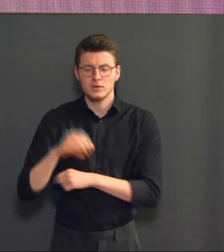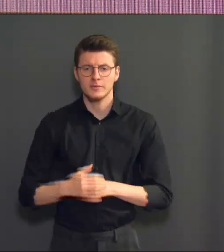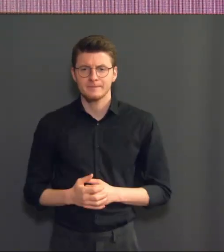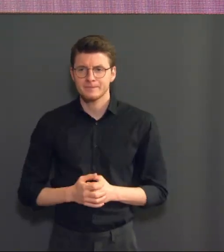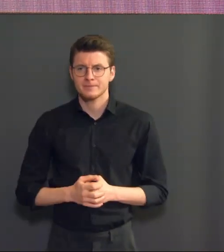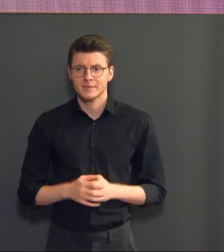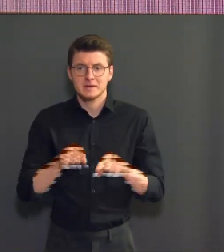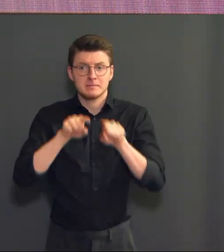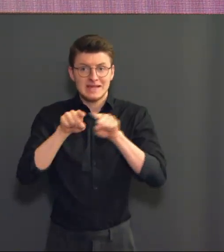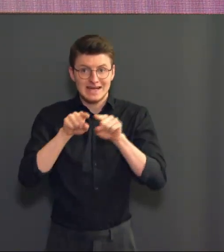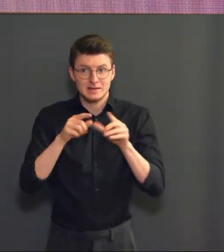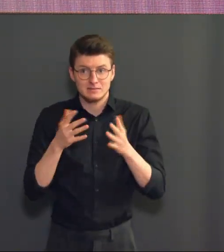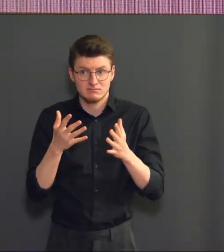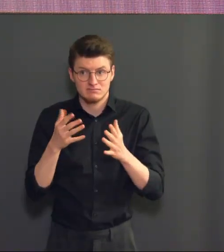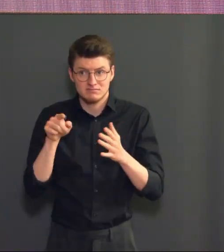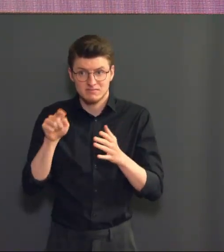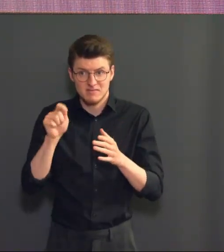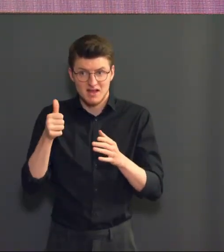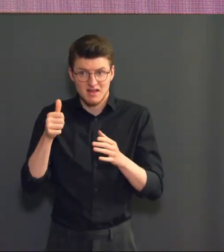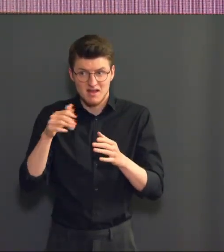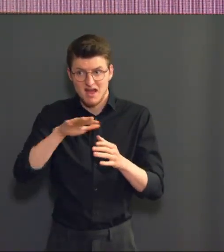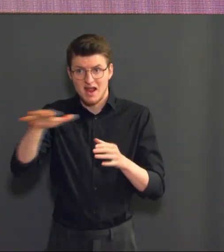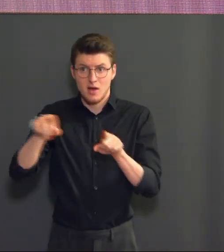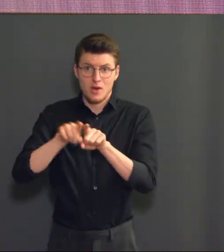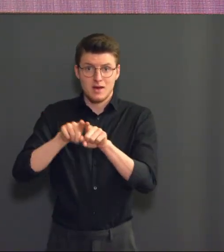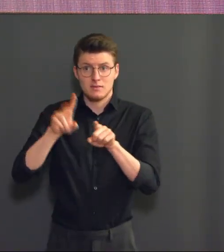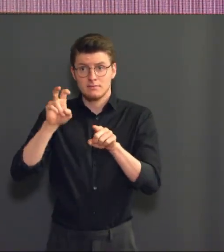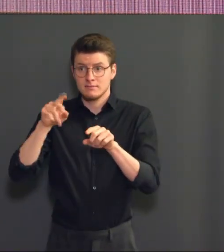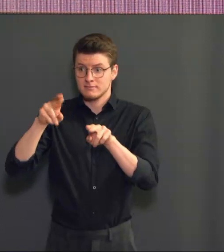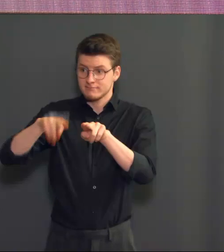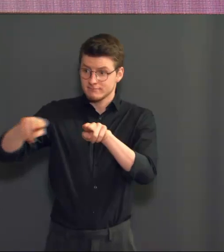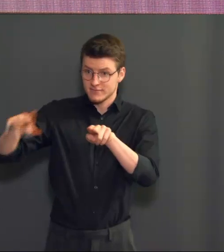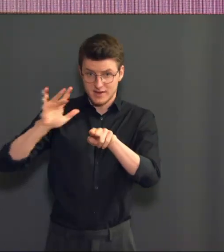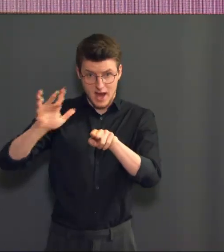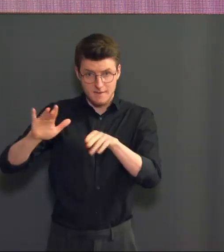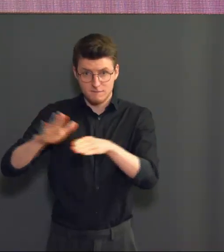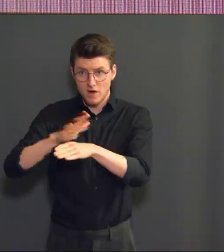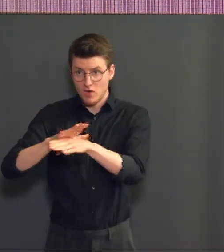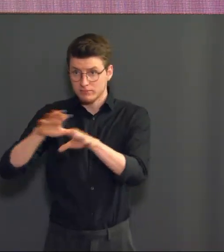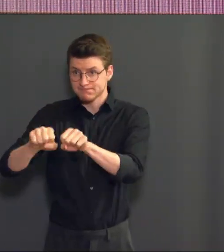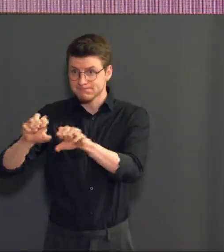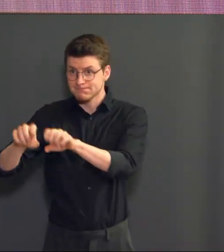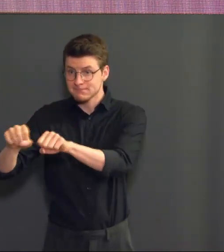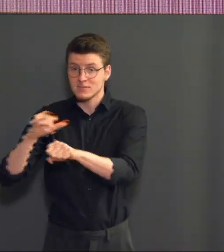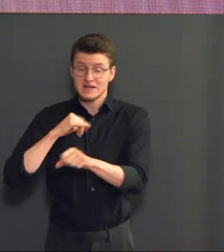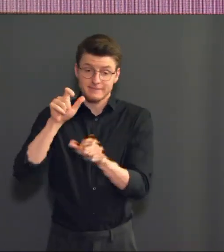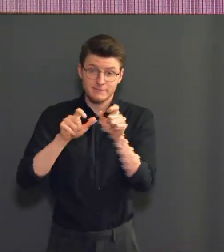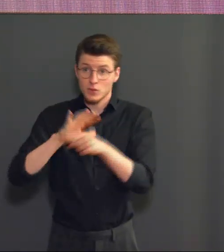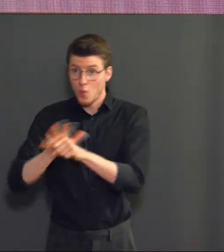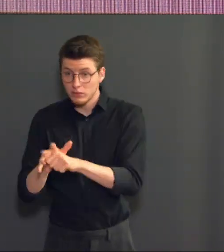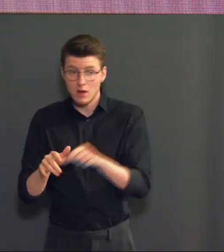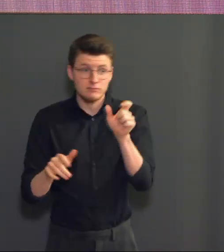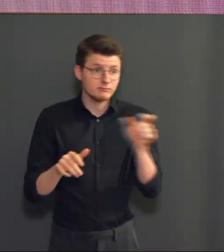bijna alle erkende bedden op intensieve zorgen volzet, en dit met zowel COVID- als niet-COVID-patiënten.